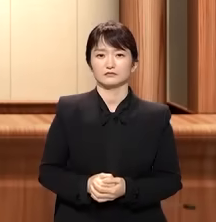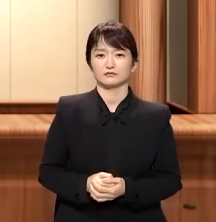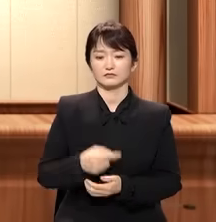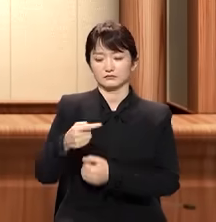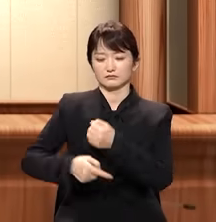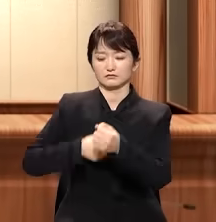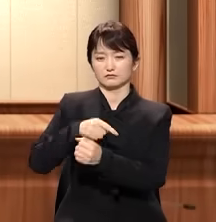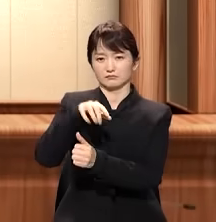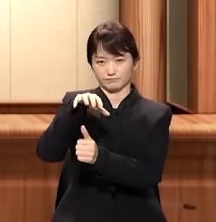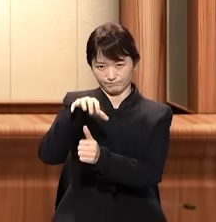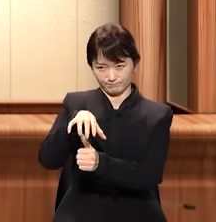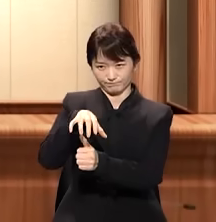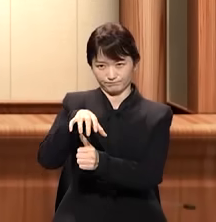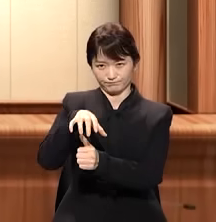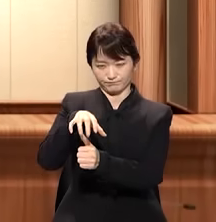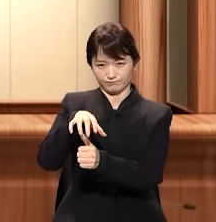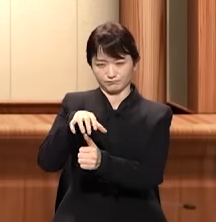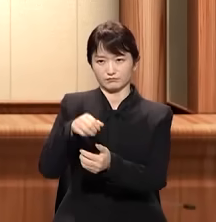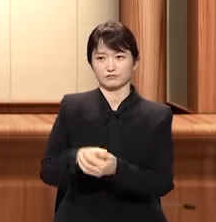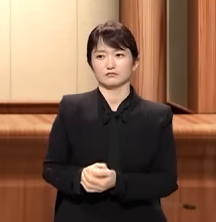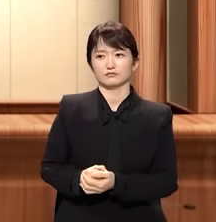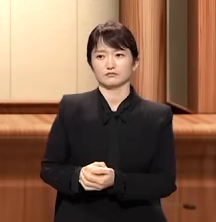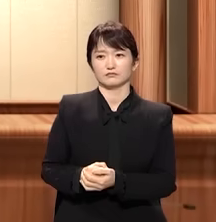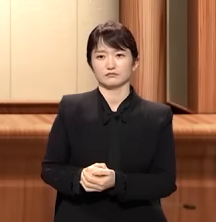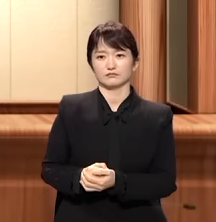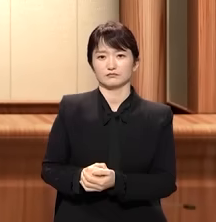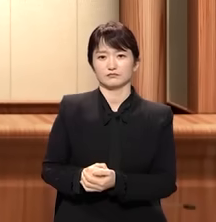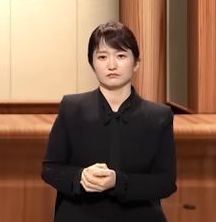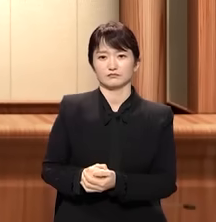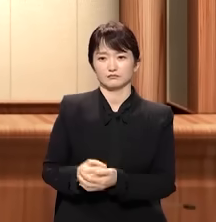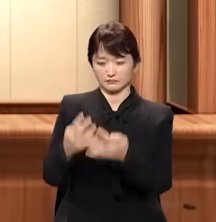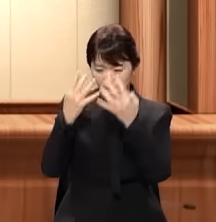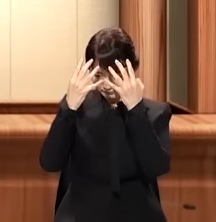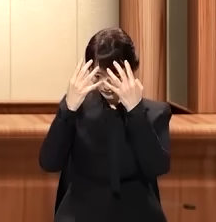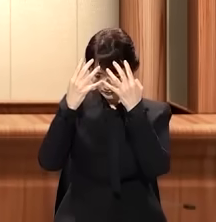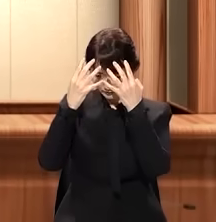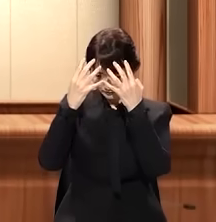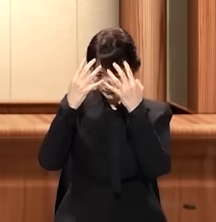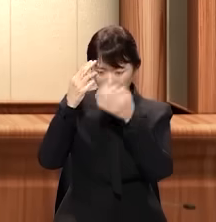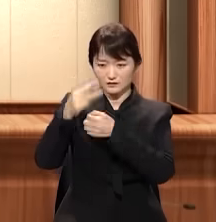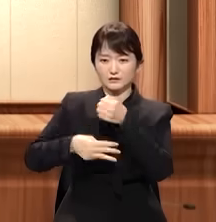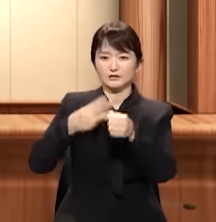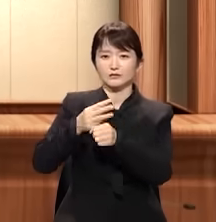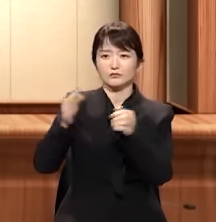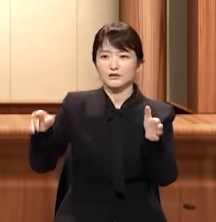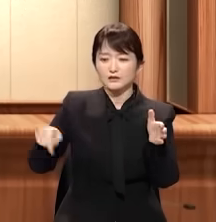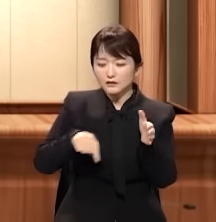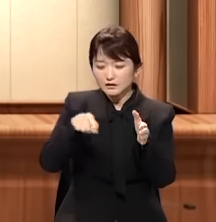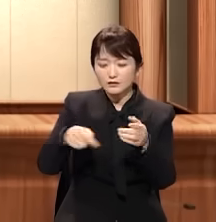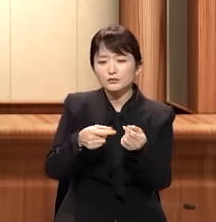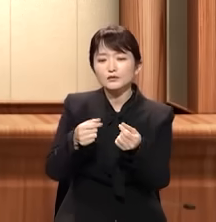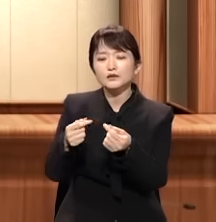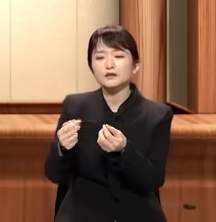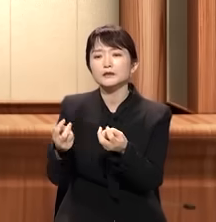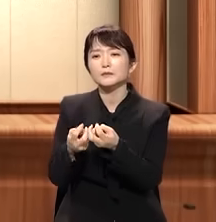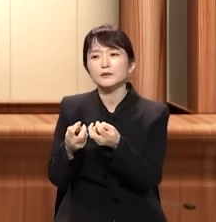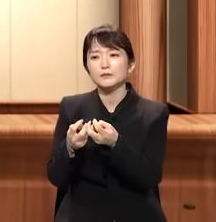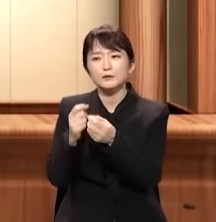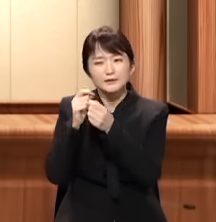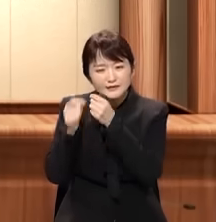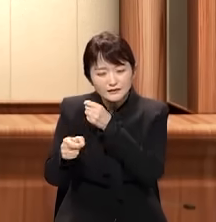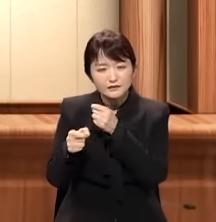했는데 복역해야 징역 살고 3년 안에 유사한 수법으로이 범행을 데풀 있기 때문에